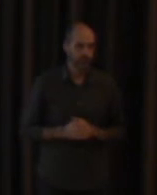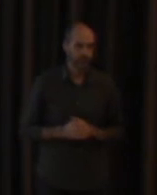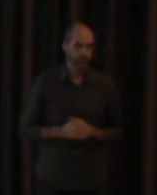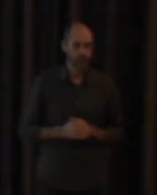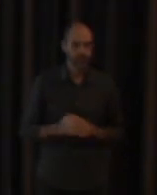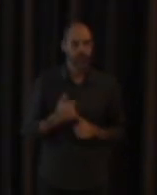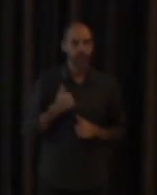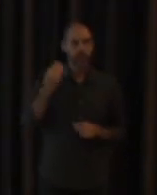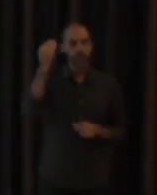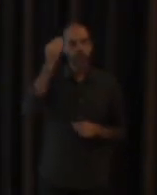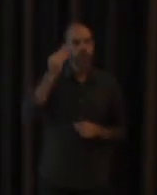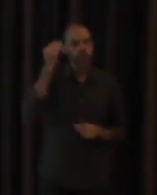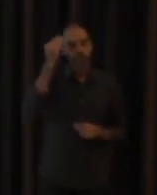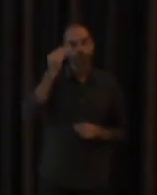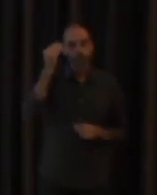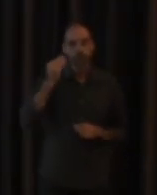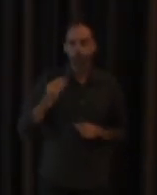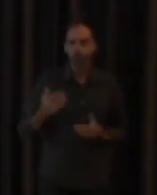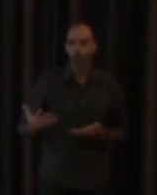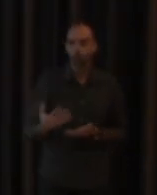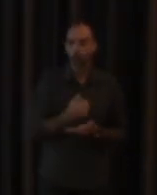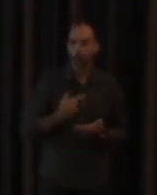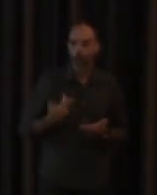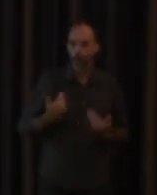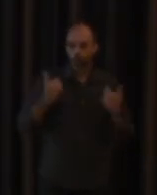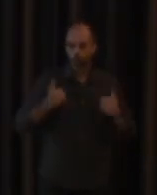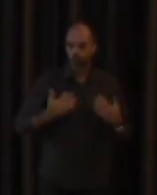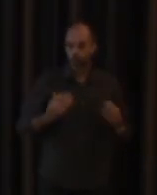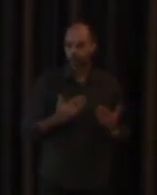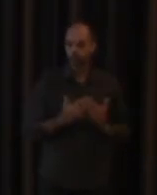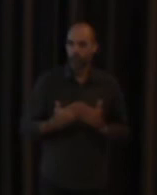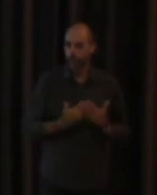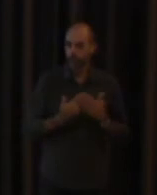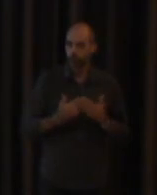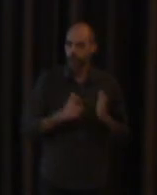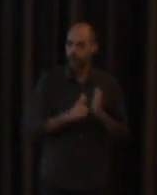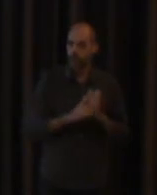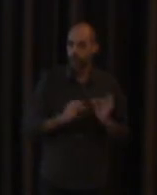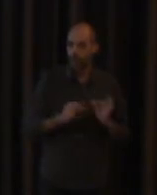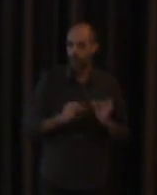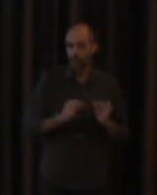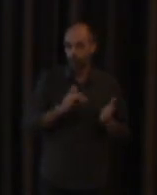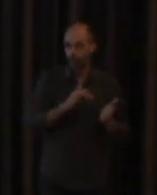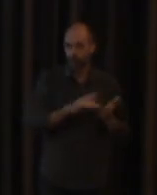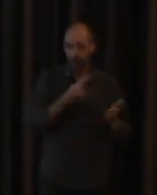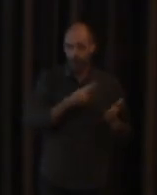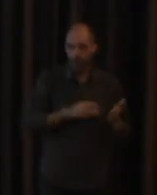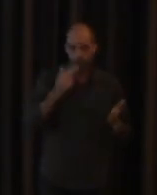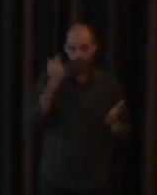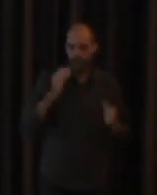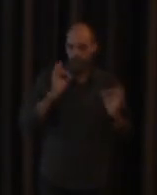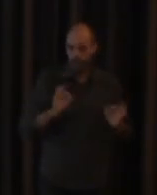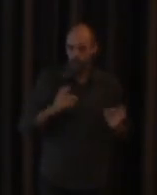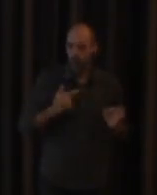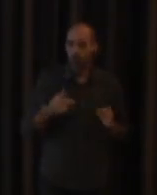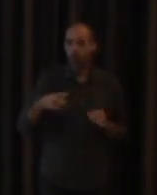Jo crec que tots els que ens dediquem a estudiar la llengua, en algun moment o altre hem llegit treballs seus. Els estudiants de primer, no